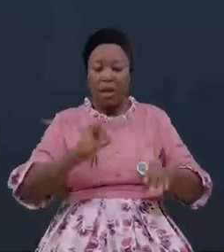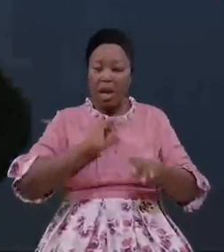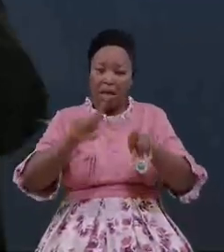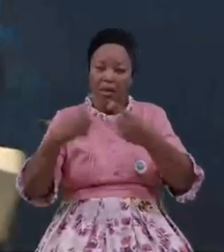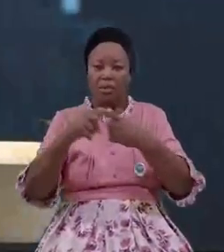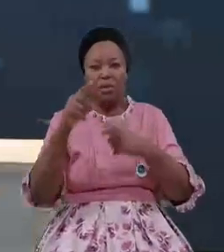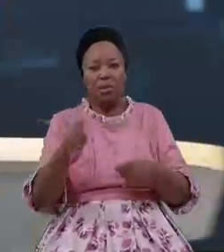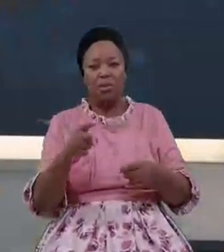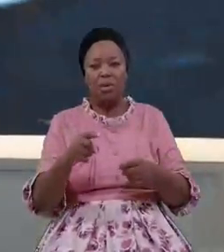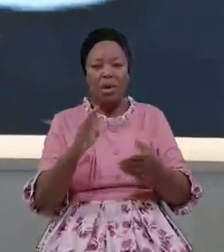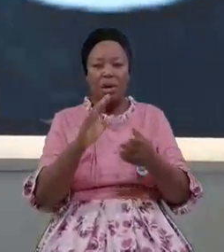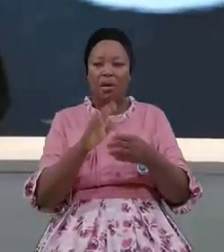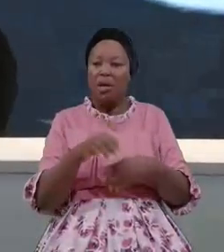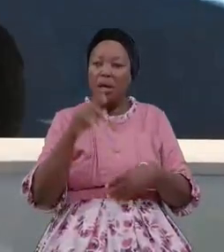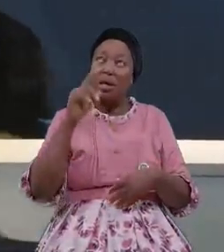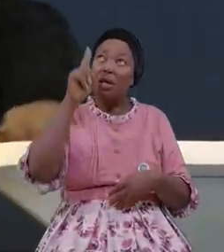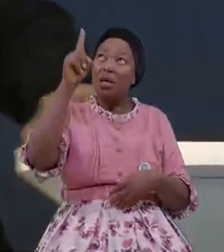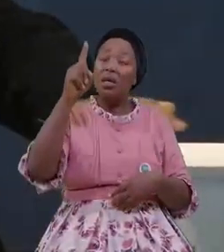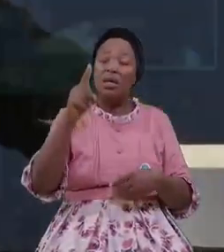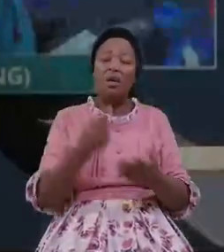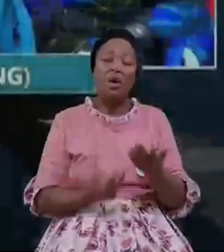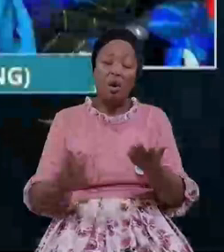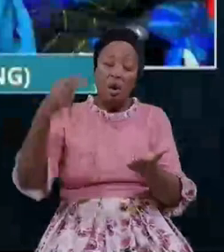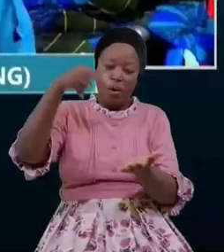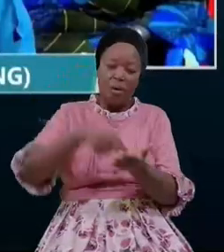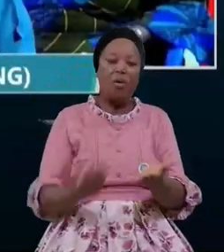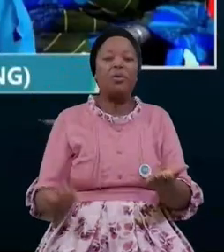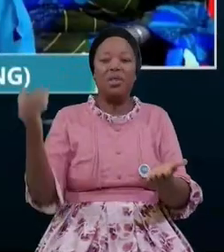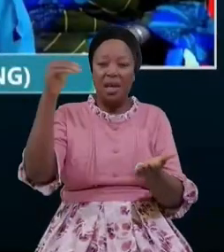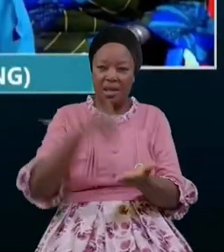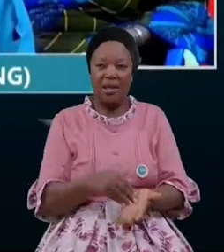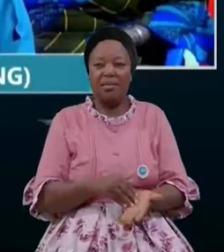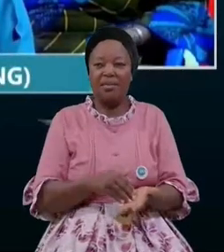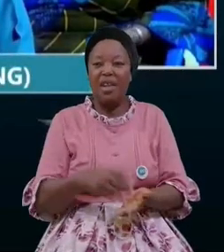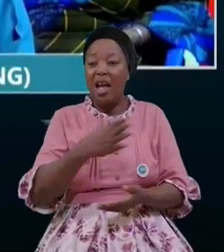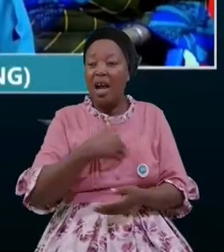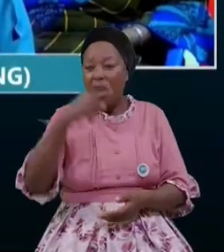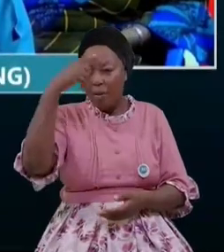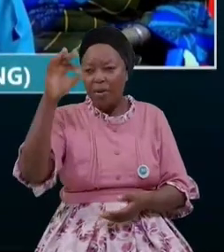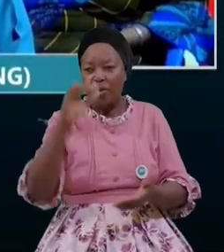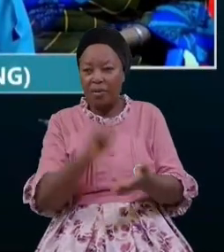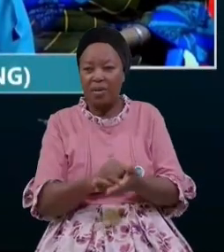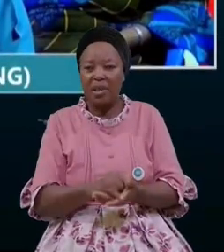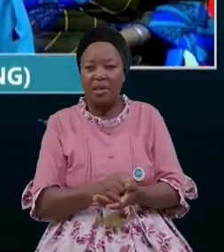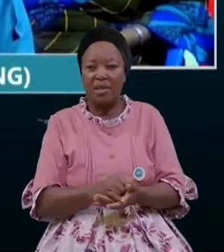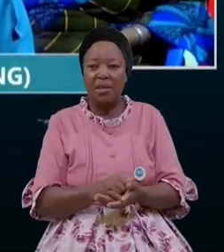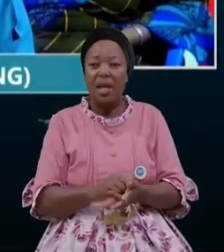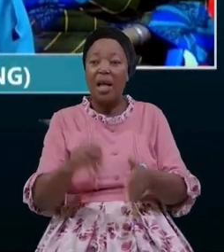paix la la paix soit avec vous la paix il est résulté encore à cause de